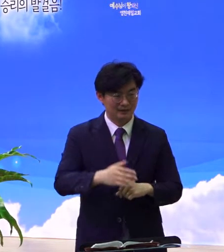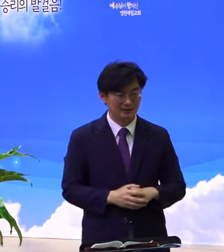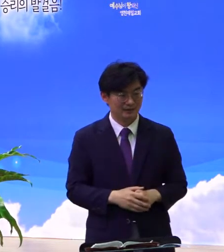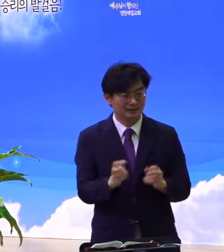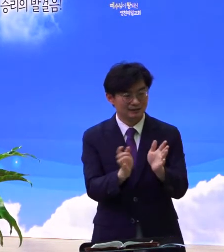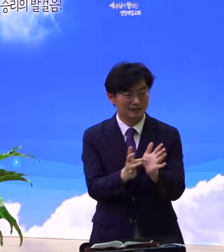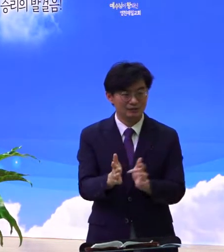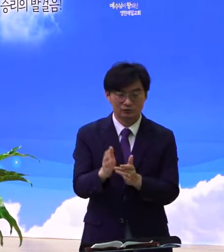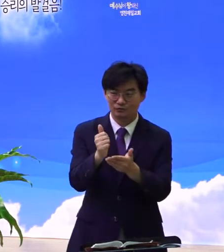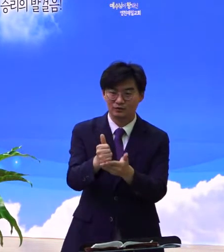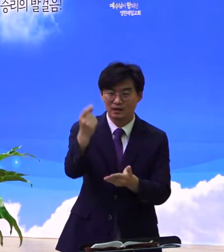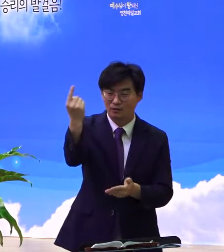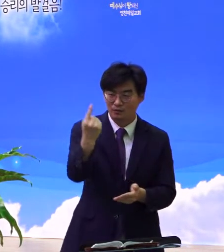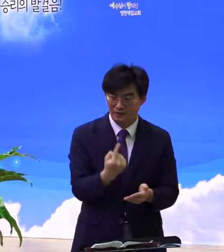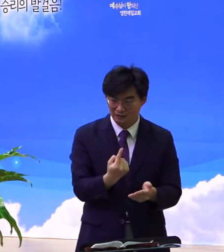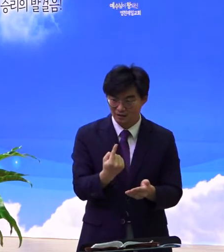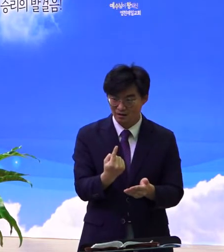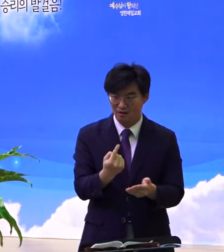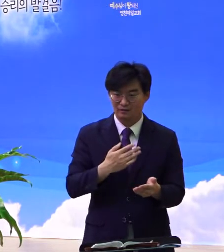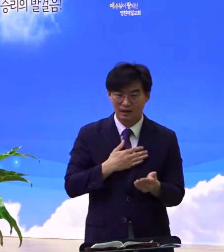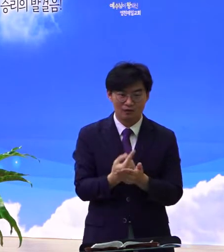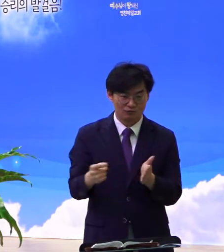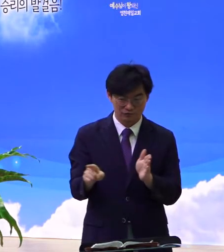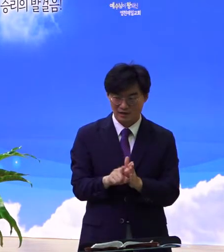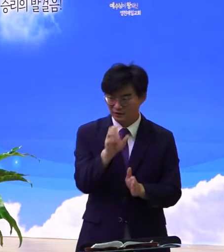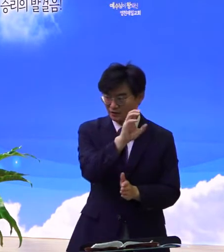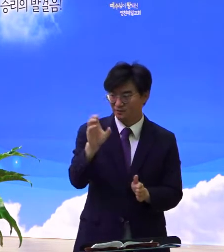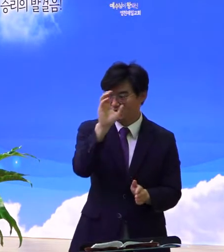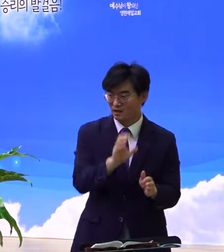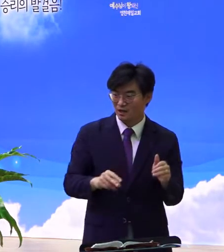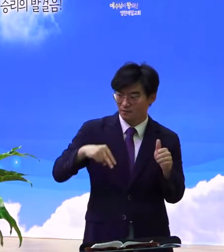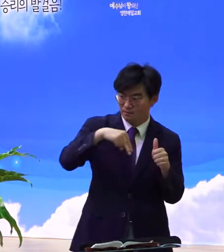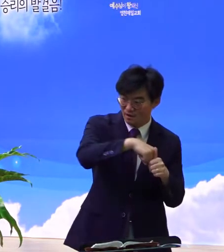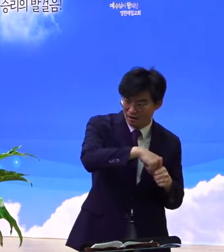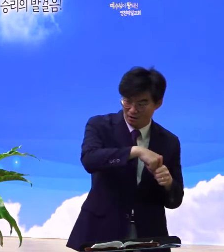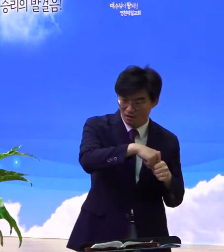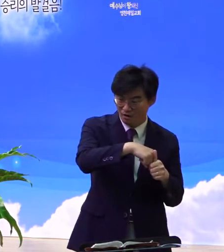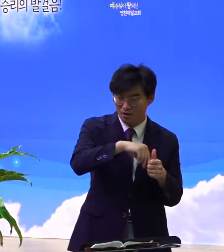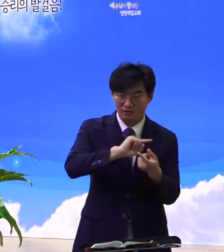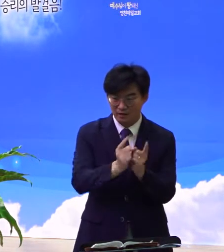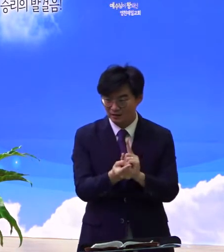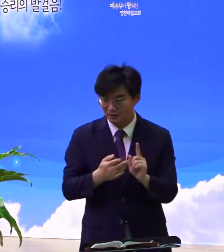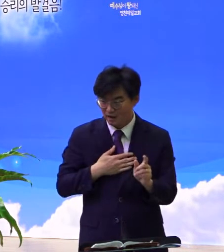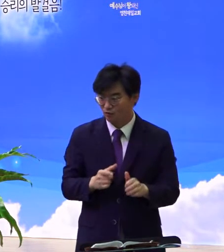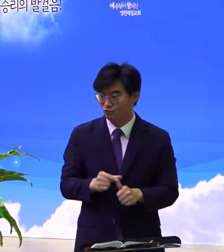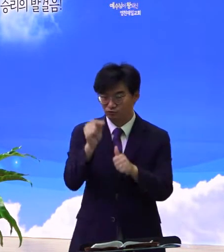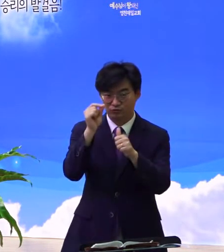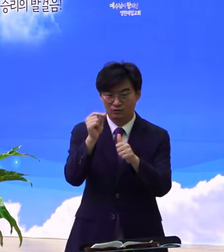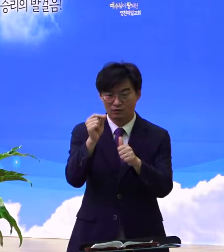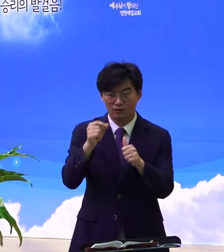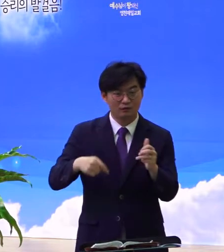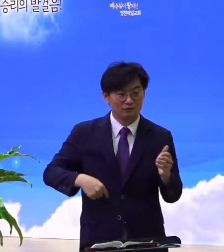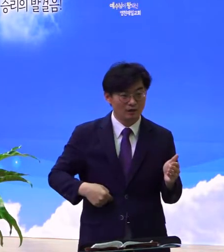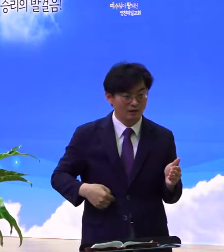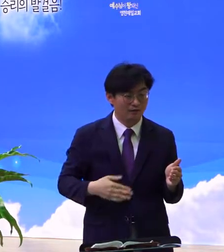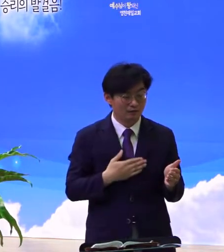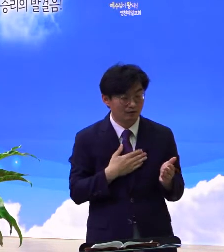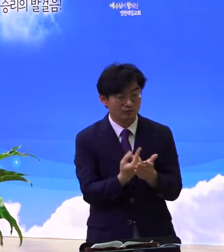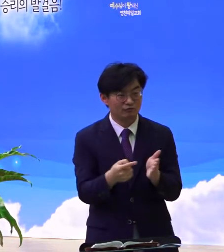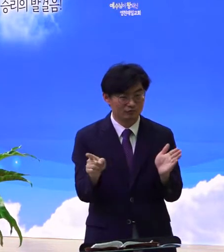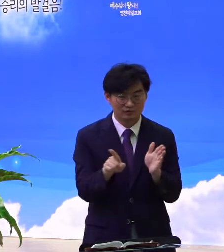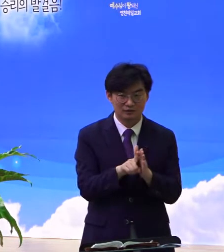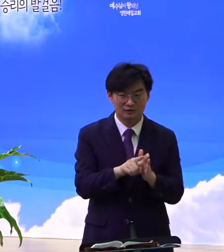오셔서 나를 위해서 십자가를 향한 길을 걸으셨고 십자가의 고난을 당하셨고 나를 위해서 십자가에서 물과 피를